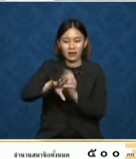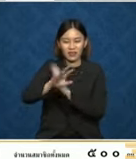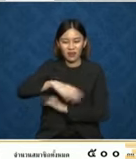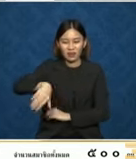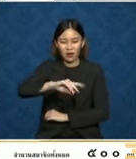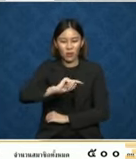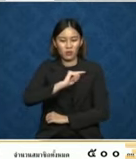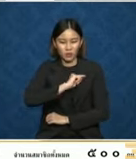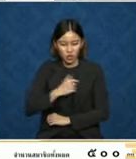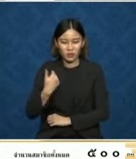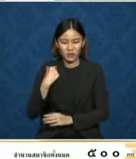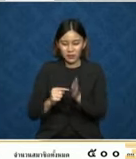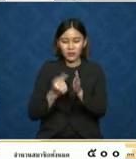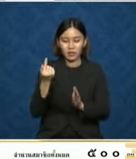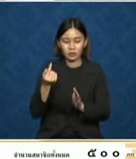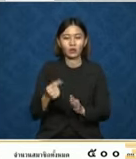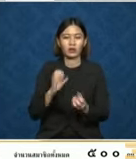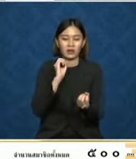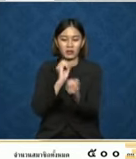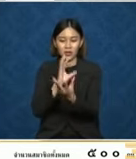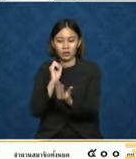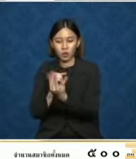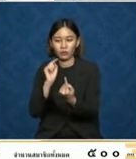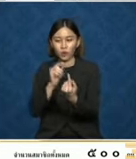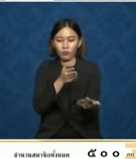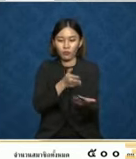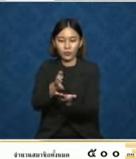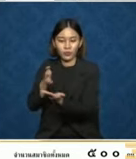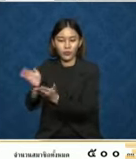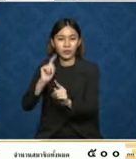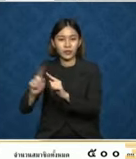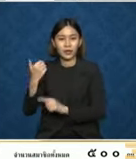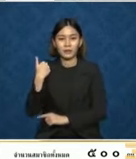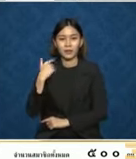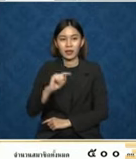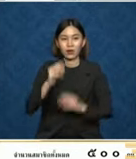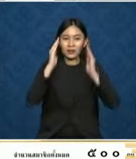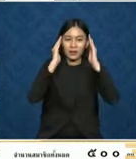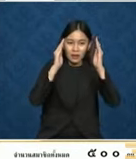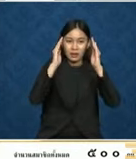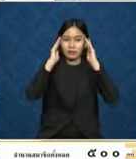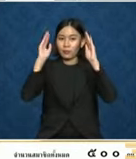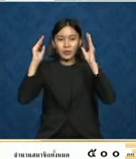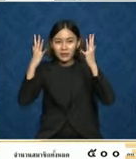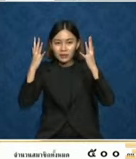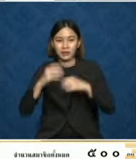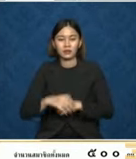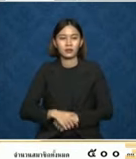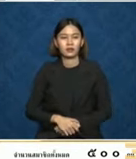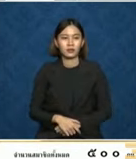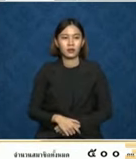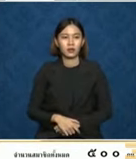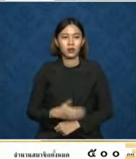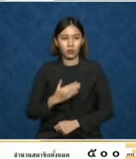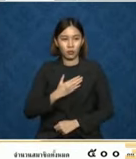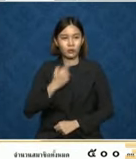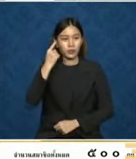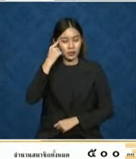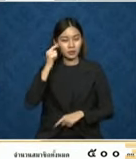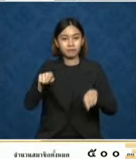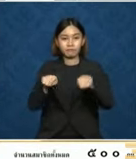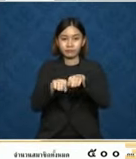นที่ทำให้เกิดขึ้นนี้ได้ส่งผลกระทบไปยังมิติต่างๆไม่ว่าจะโดยตั้งใจหรือไม่ก็ตามดังนั้นครับผมจึงเห็นด้